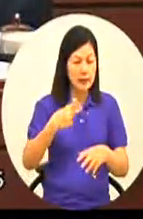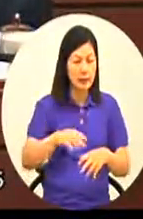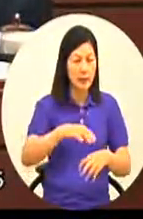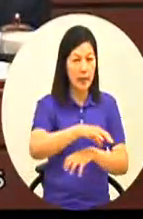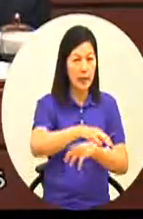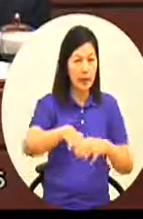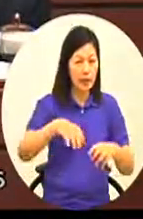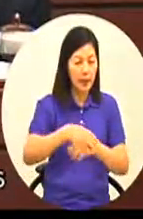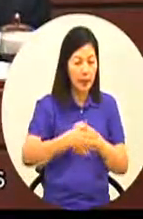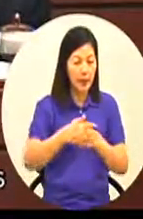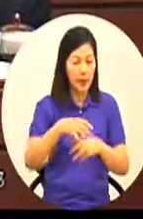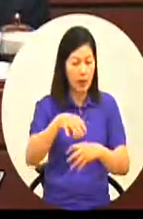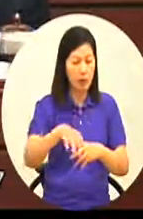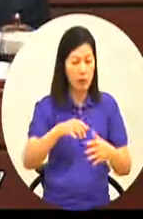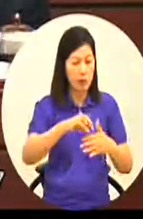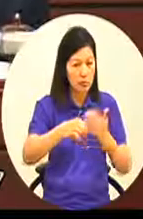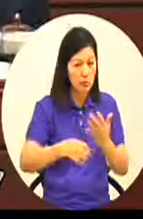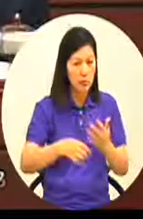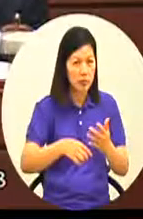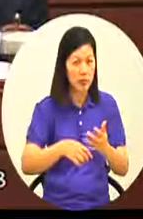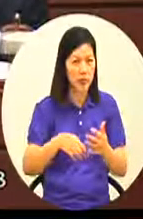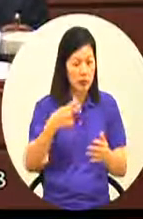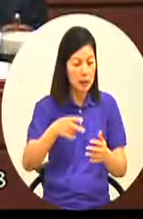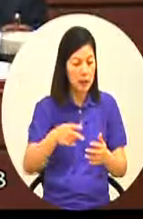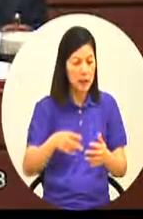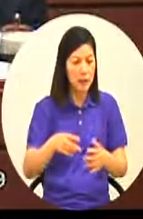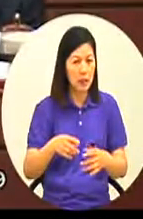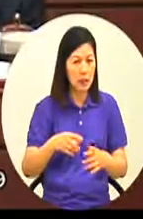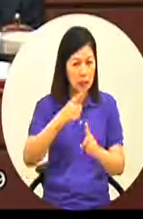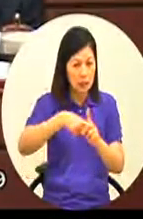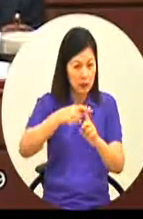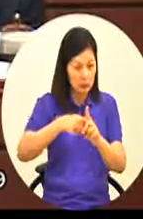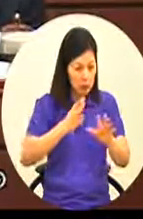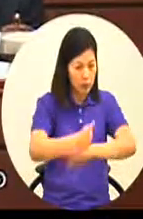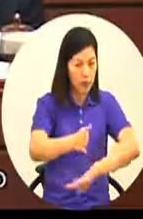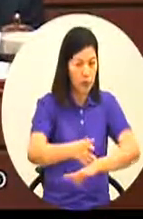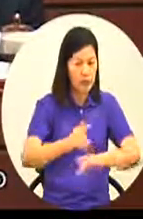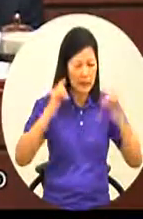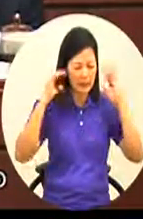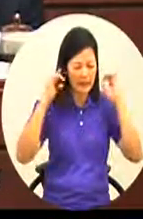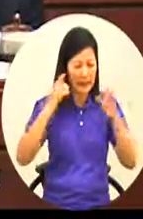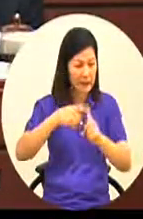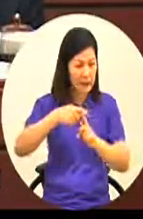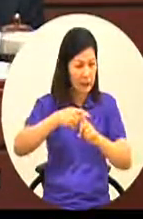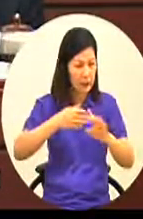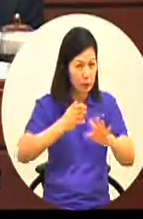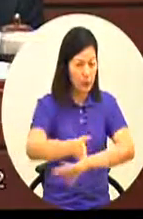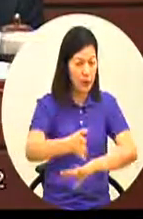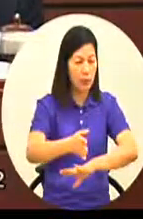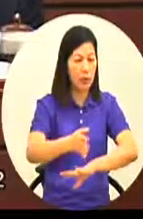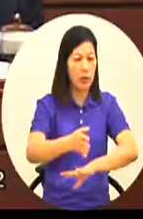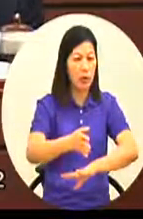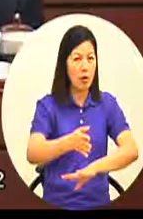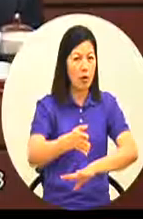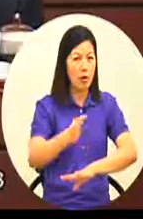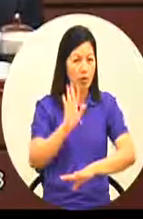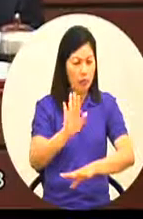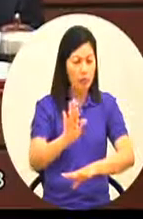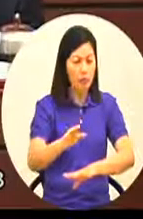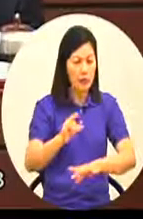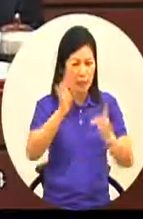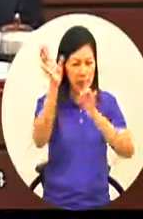这个消防局的法规就是说你一定是超过一定的量，譬如说你的噪音量你是超过多少分贝的，你的整个燃